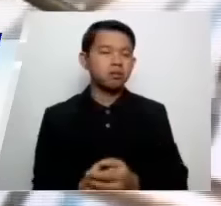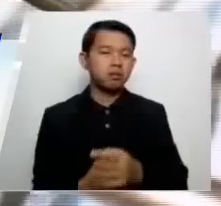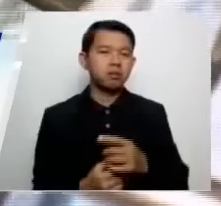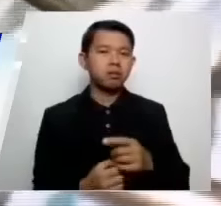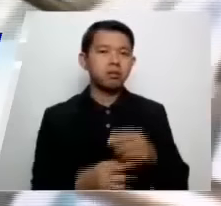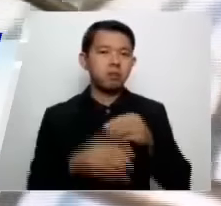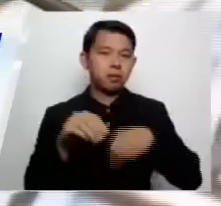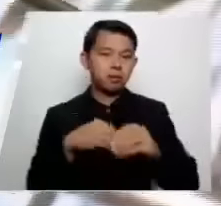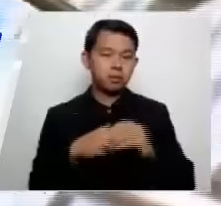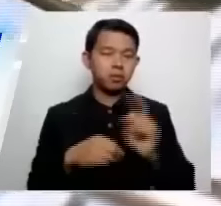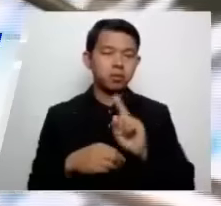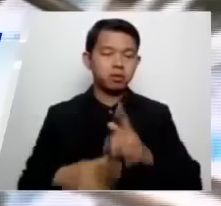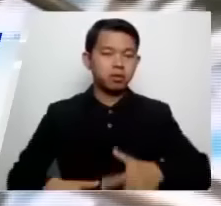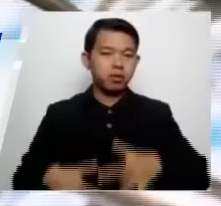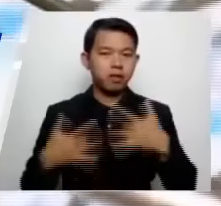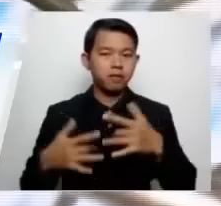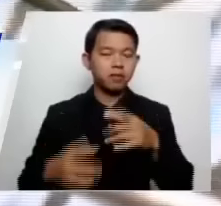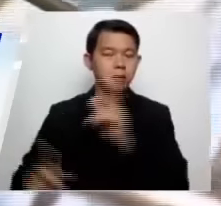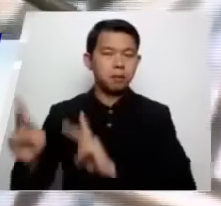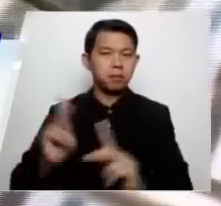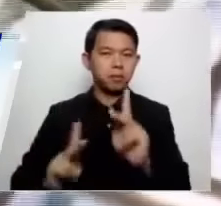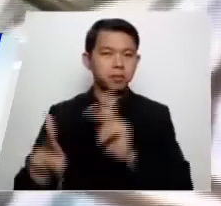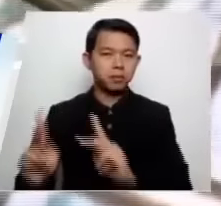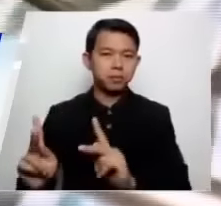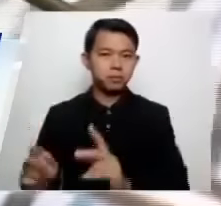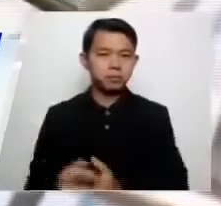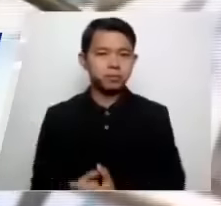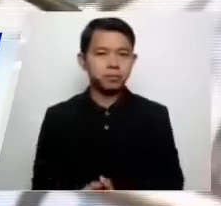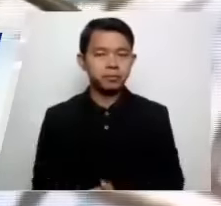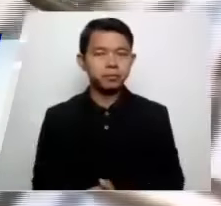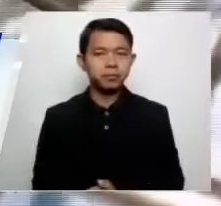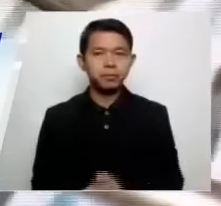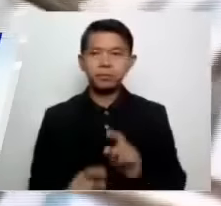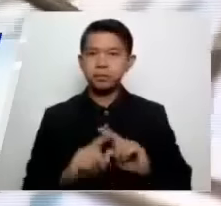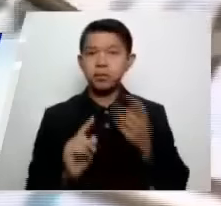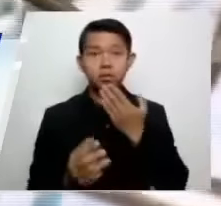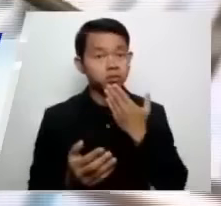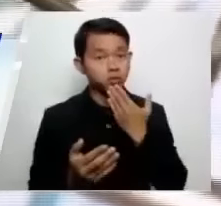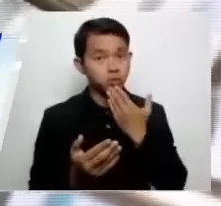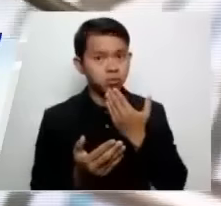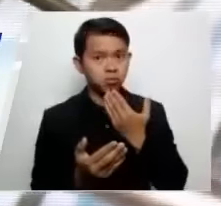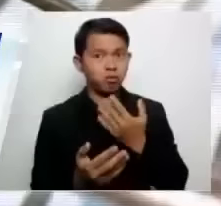ng bayan. Mabuti sana kung bright kayo.